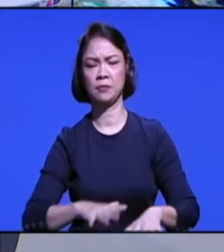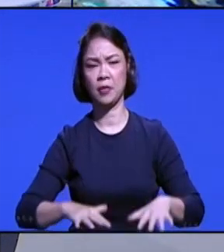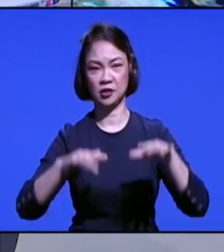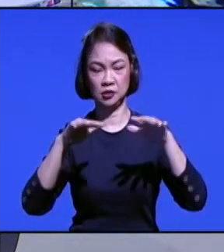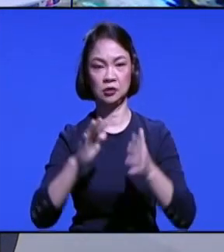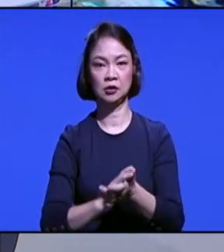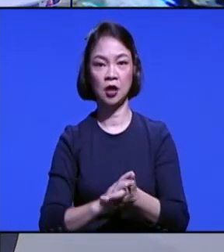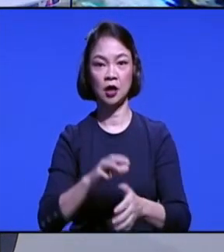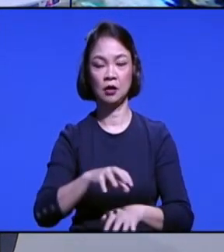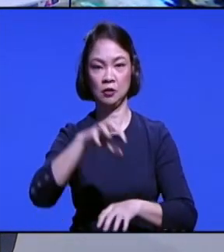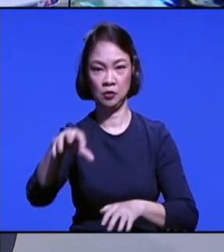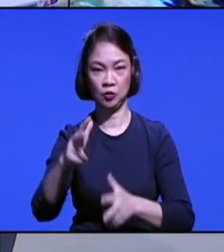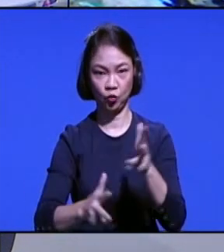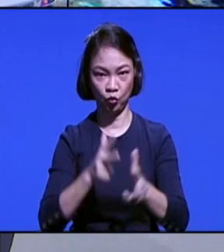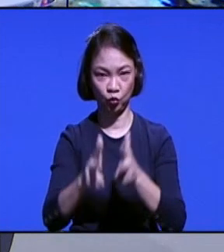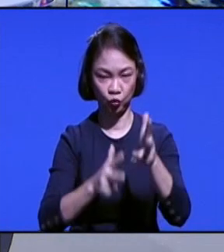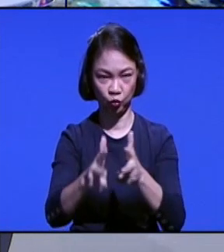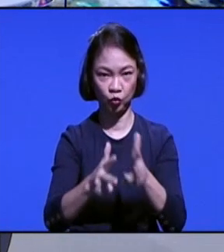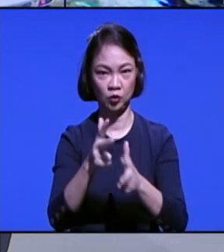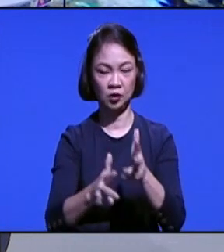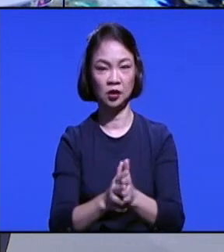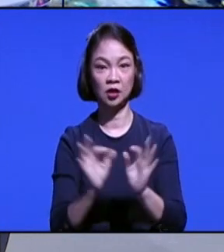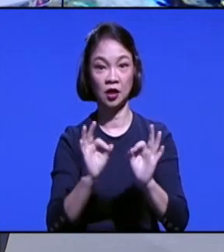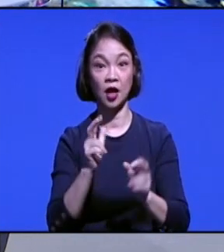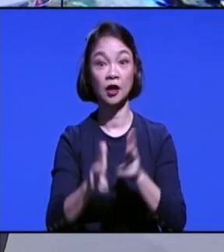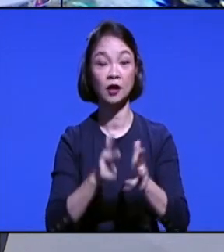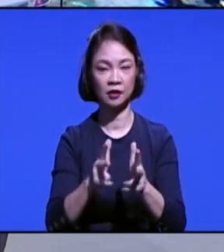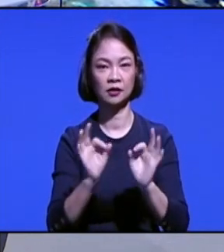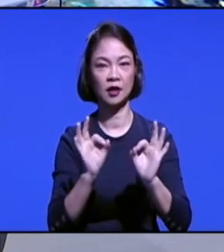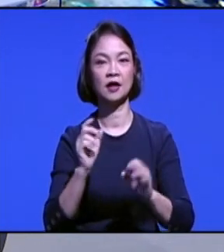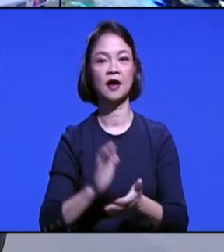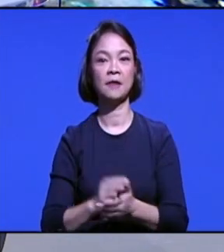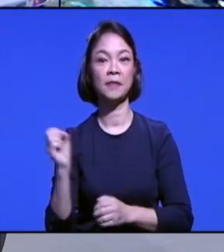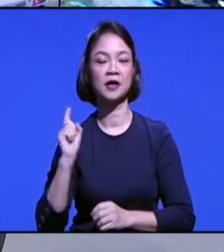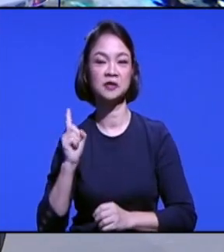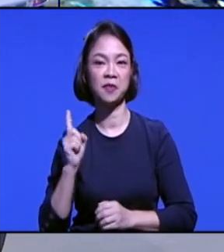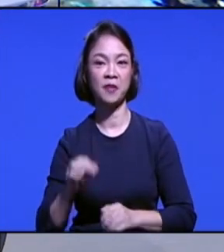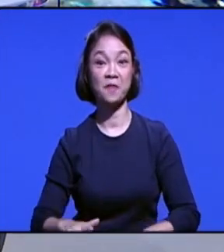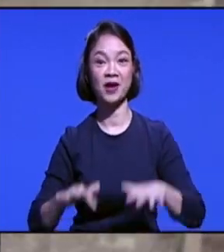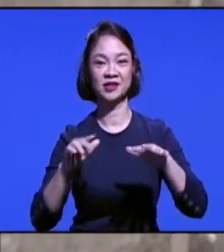memanfaatkan stasiun dan bantaran rel kereta yang sedang tidak beroperasi karena banjir untuk mengungsi.